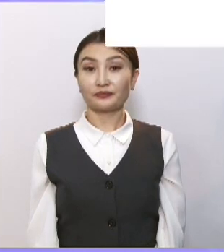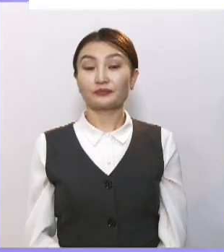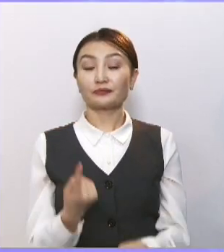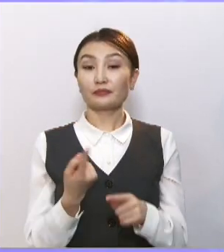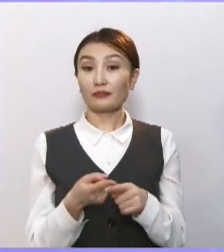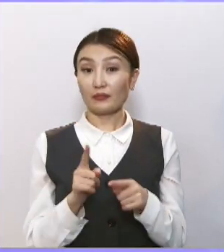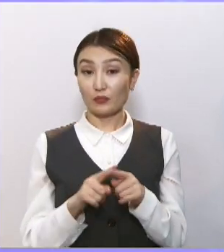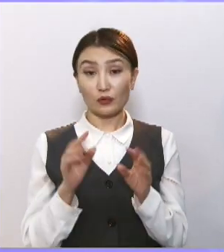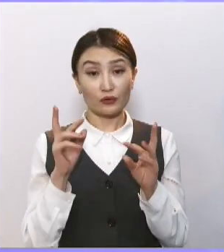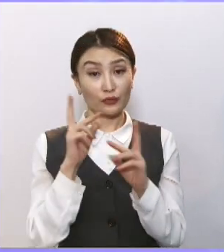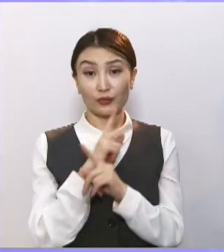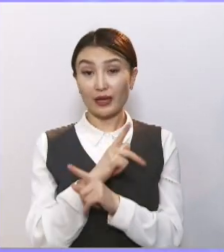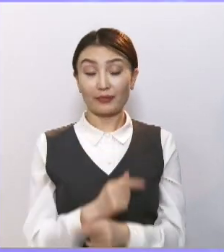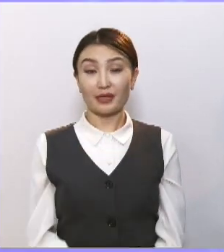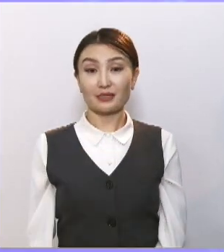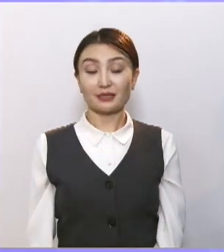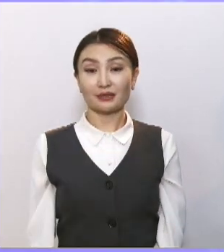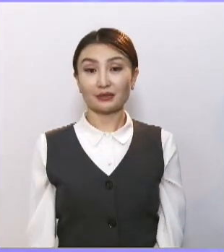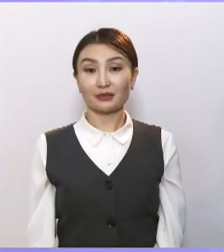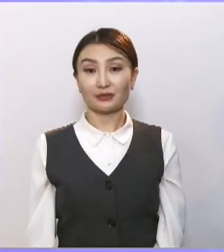Бул туура эмес.